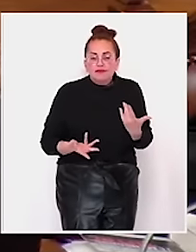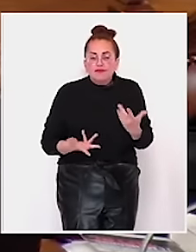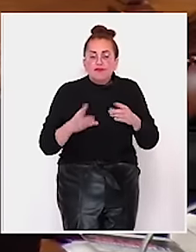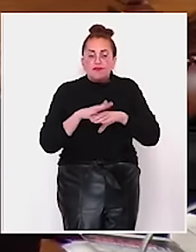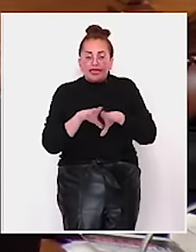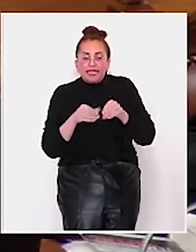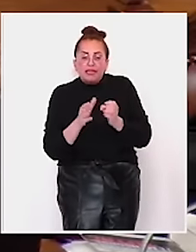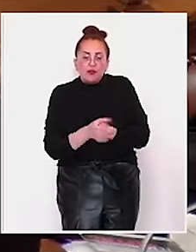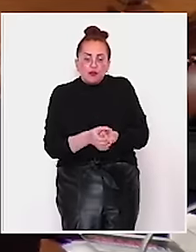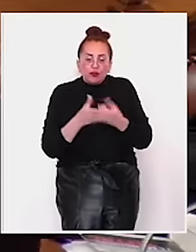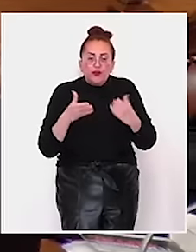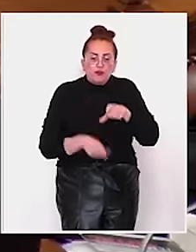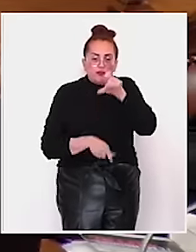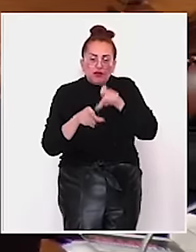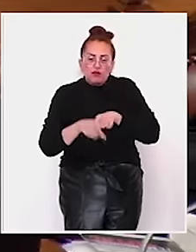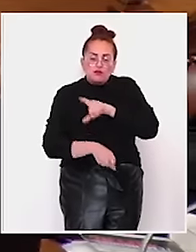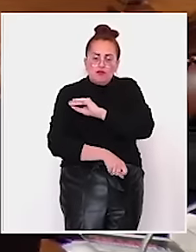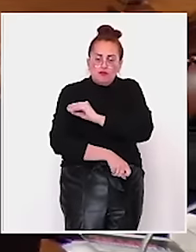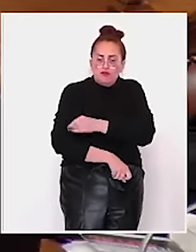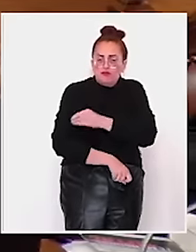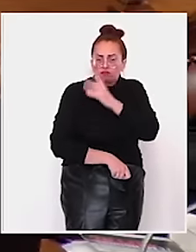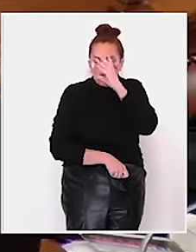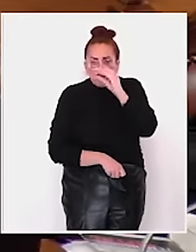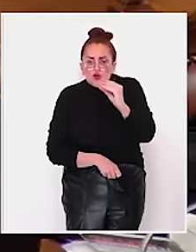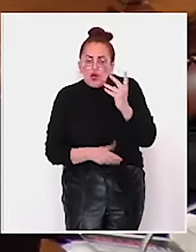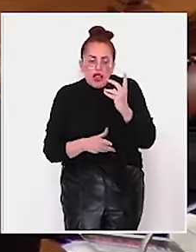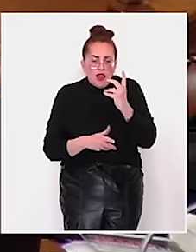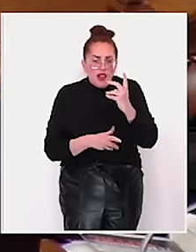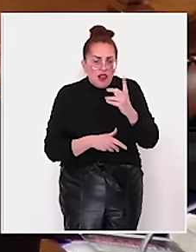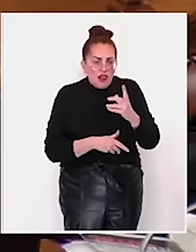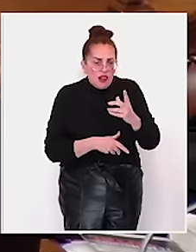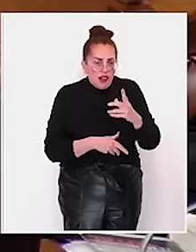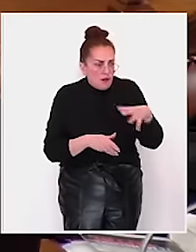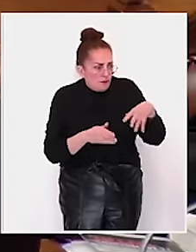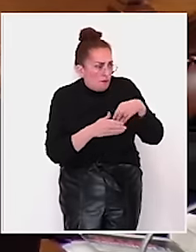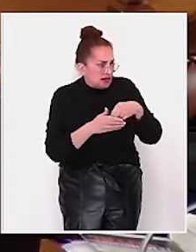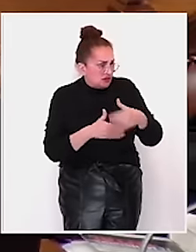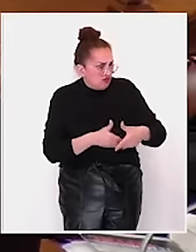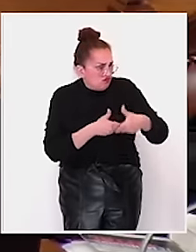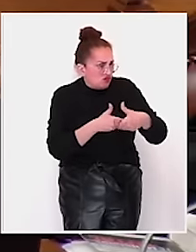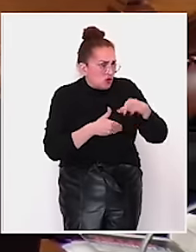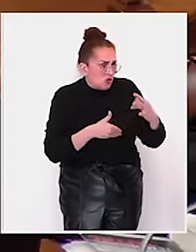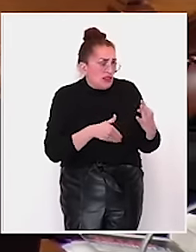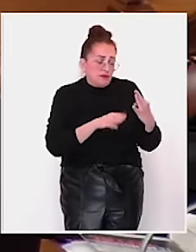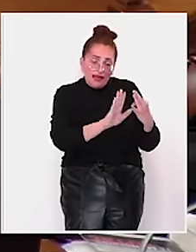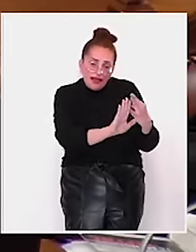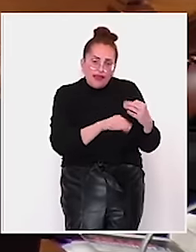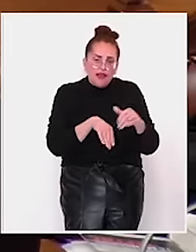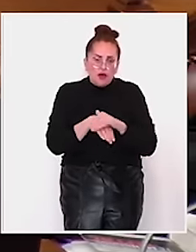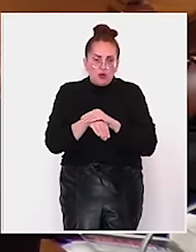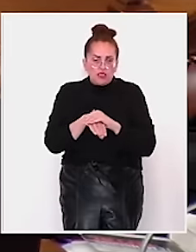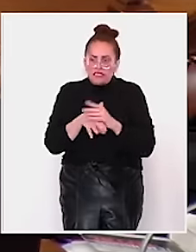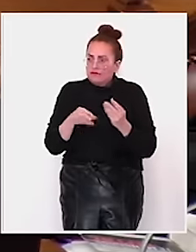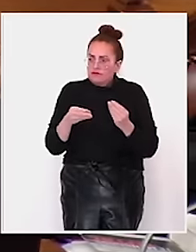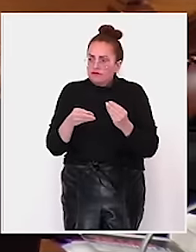l'idée d'aider des athlètes qui participent aux Jeux Olympiques. Mais c'est le problème aussi d'une politique, c'est qu'en fait, les délibérations, c'est comme si c'était